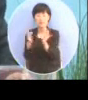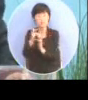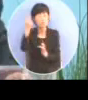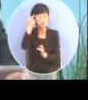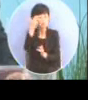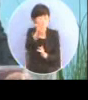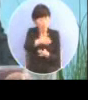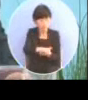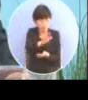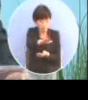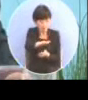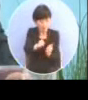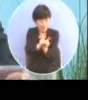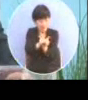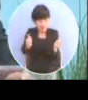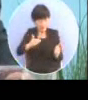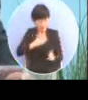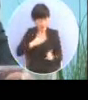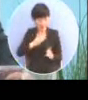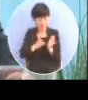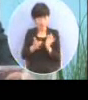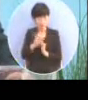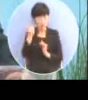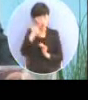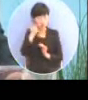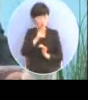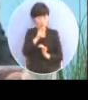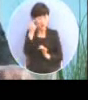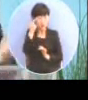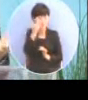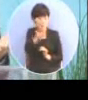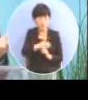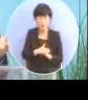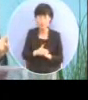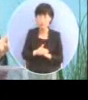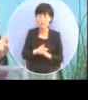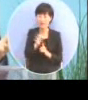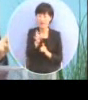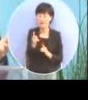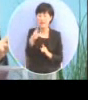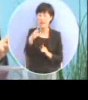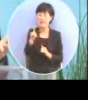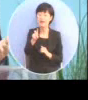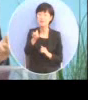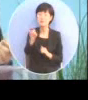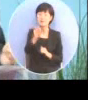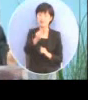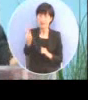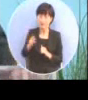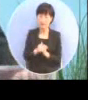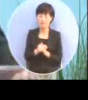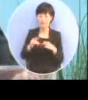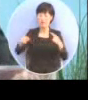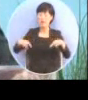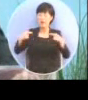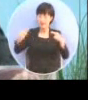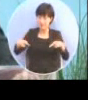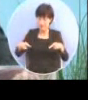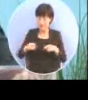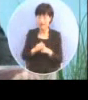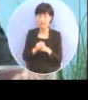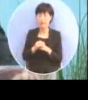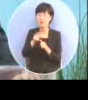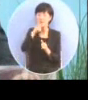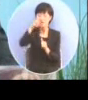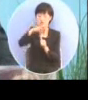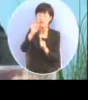하더냐? 예레미야, 엘리야, 세례 요한 선지자 같다고 얘기했죠. 주이스 hỏi mọi người coi ta là ai thì người nói làm sao? Thầy là Giăng Báp